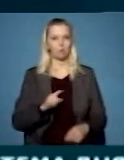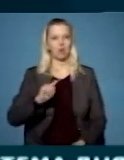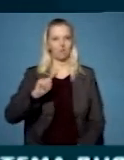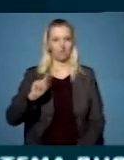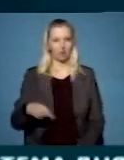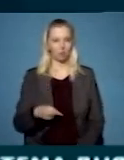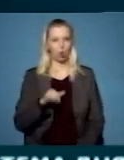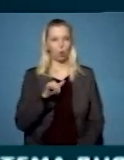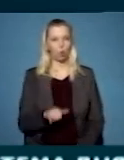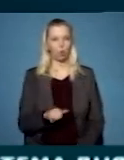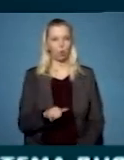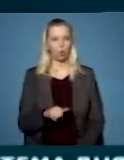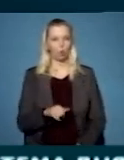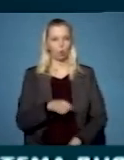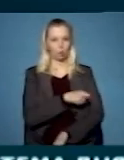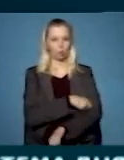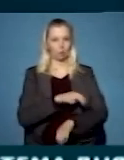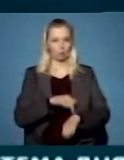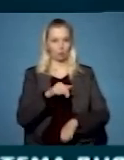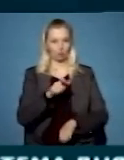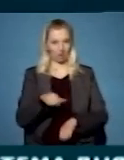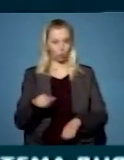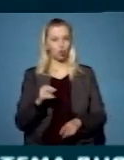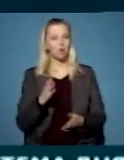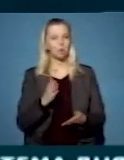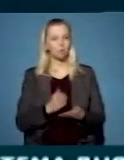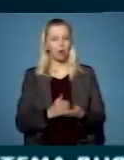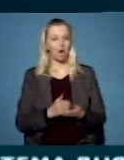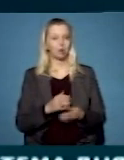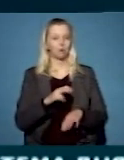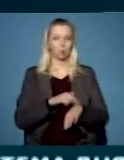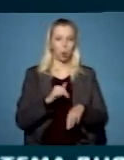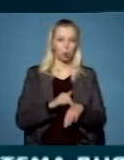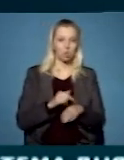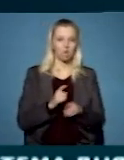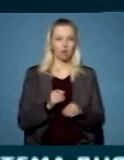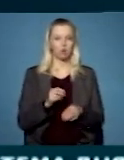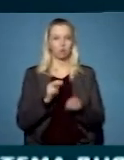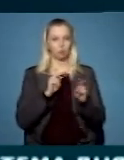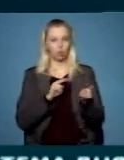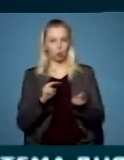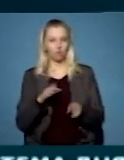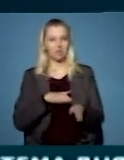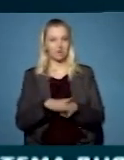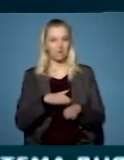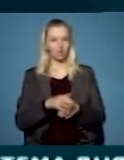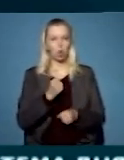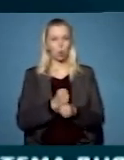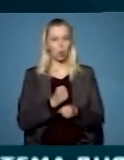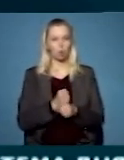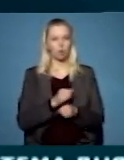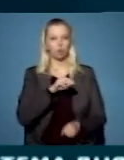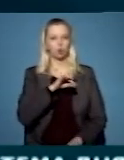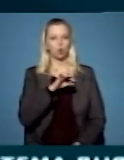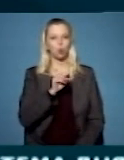ж таки у патрульних. Чи мають патрульні, які будуть патрулювати і здійснювати роботу з